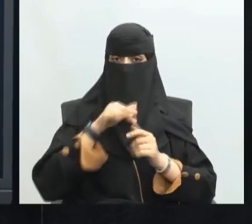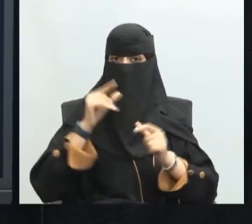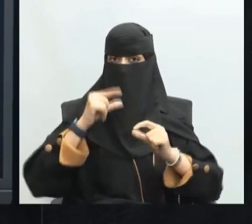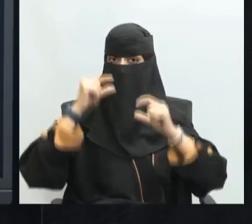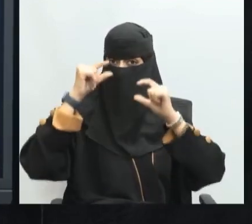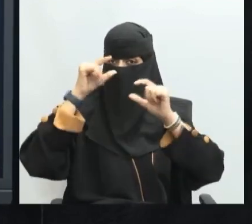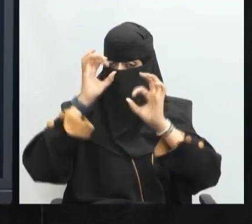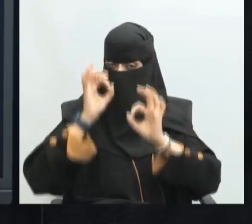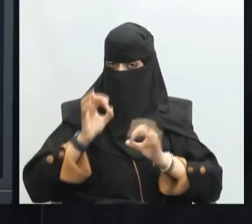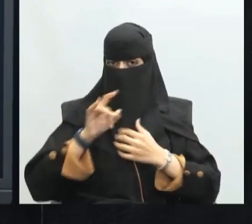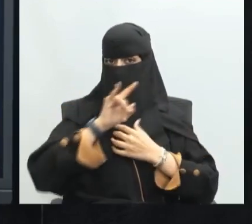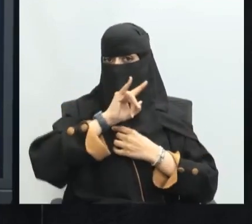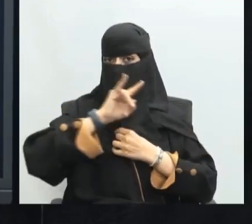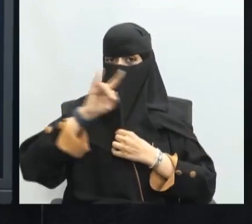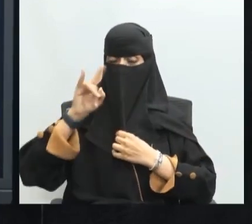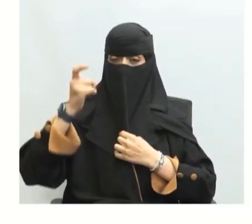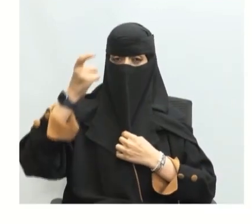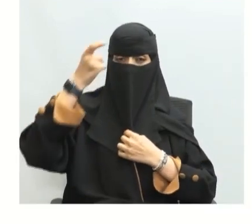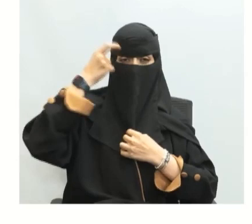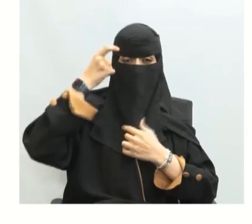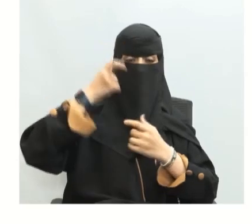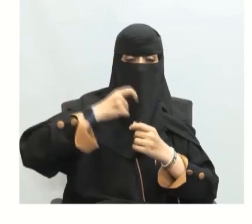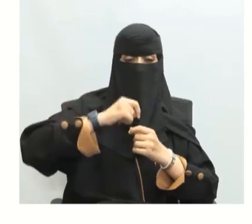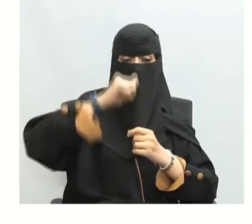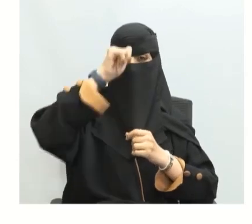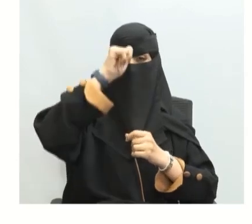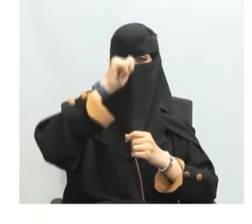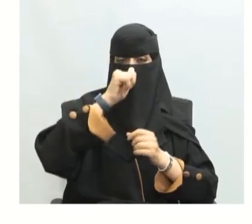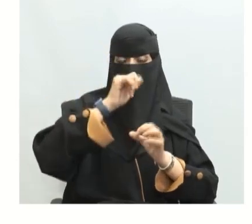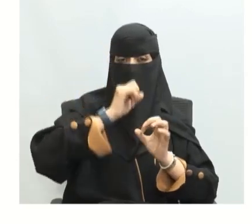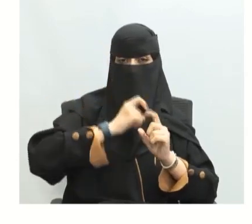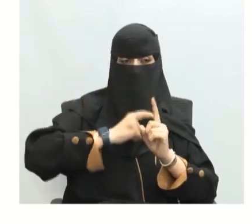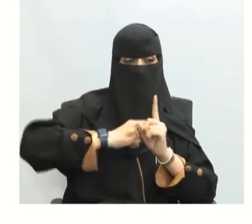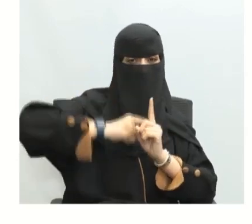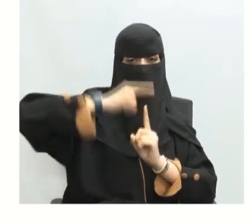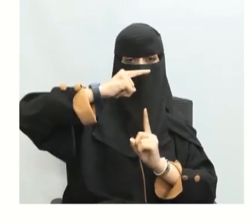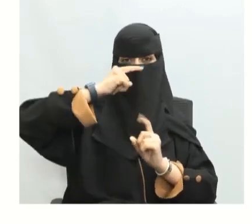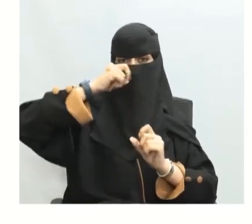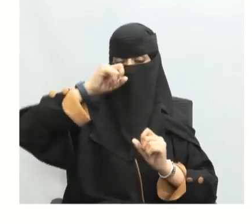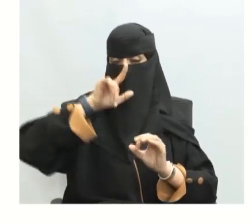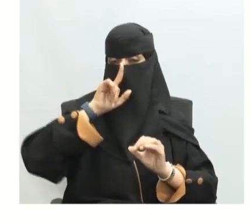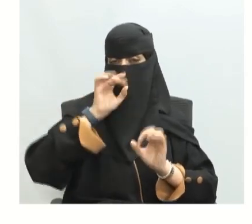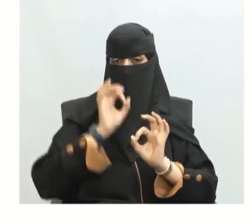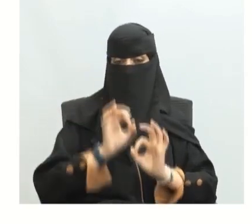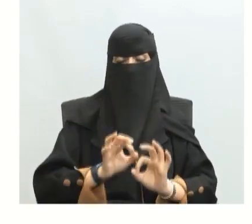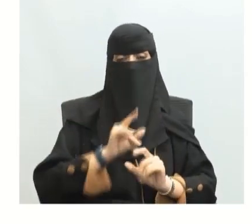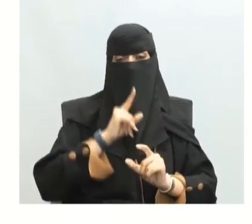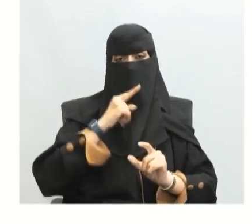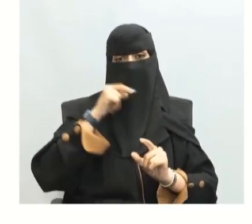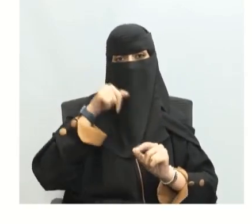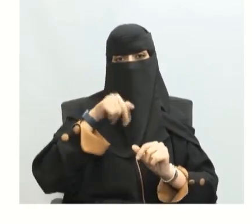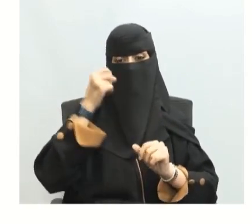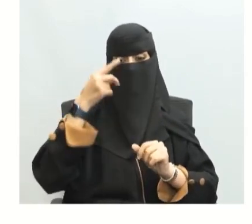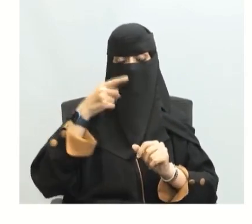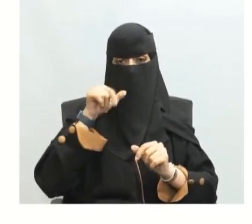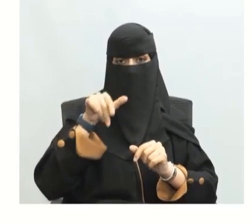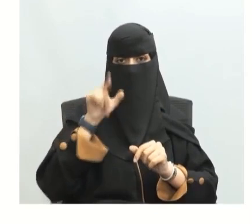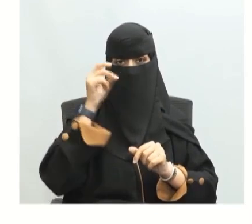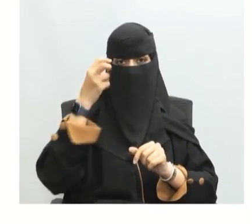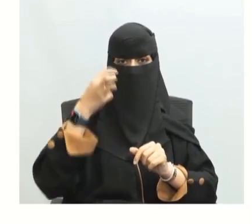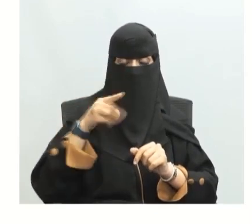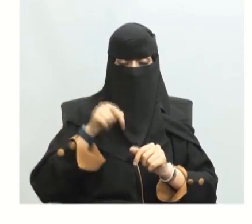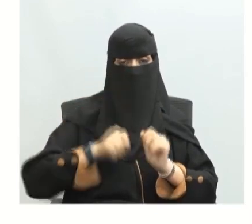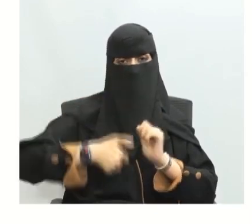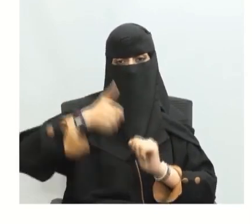ايضا عدم التعصب للراي الابتعاد عن هذه النقاط باتباع هذه الامور